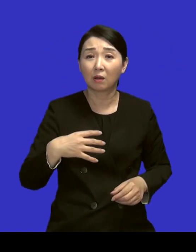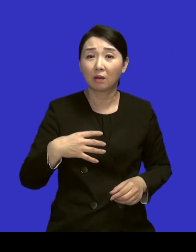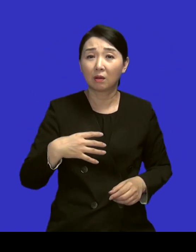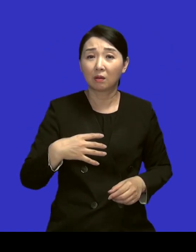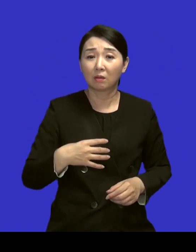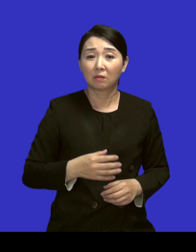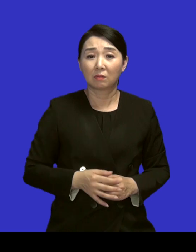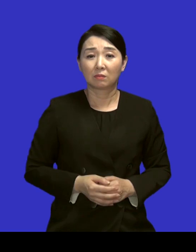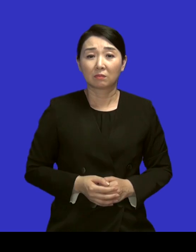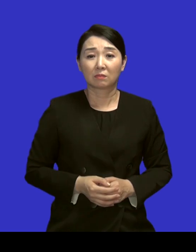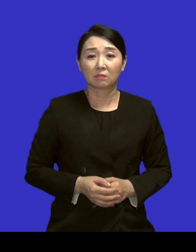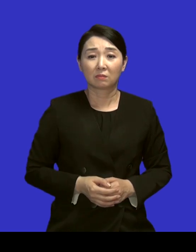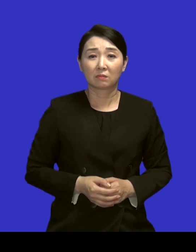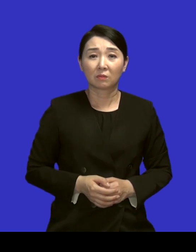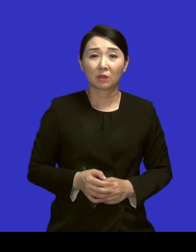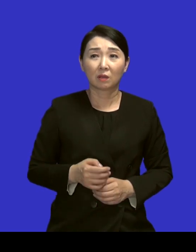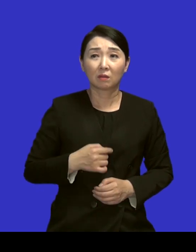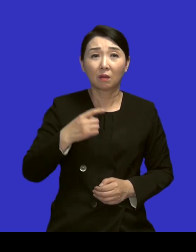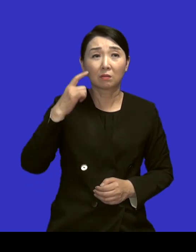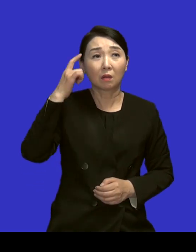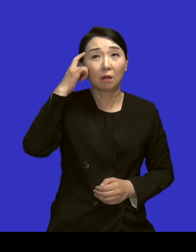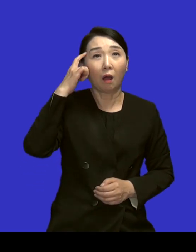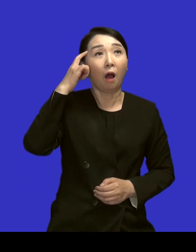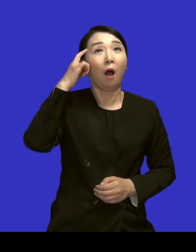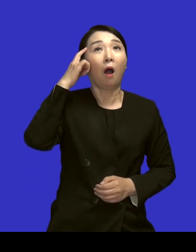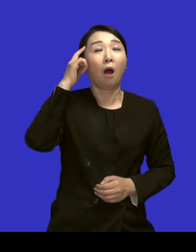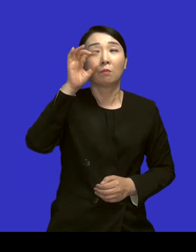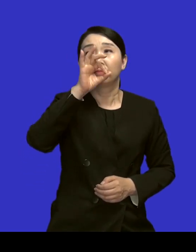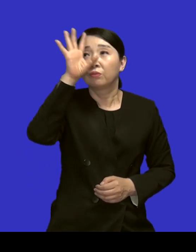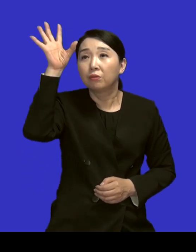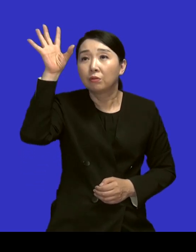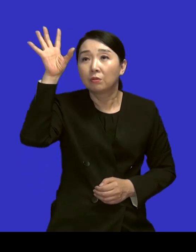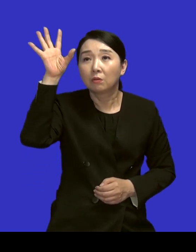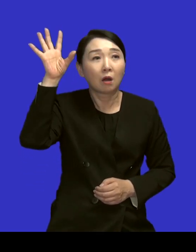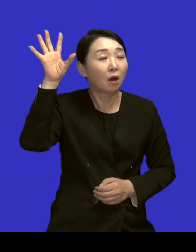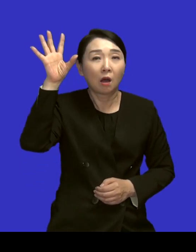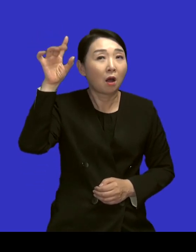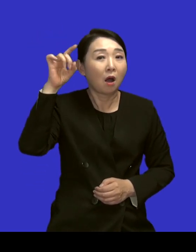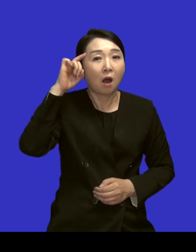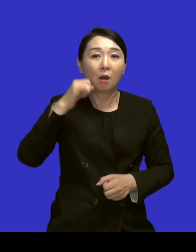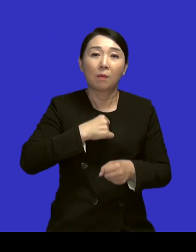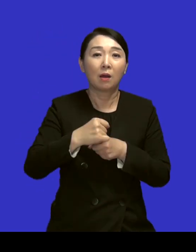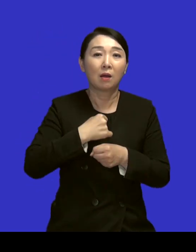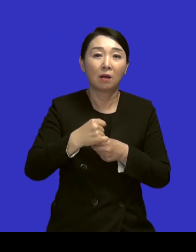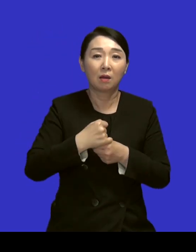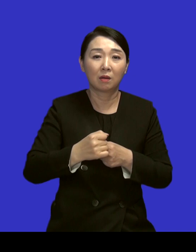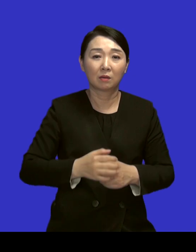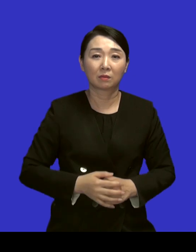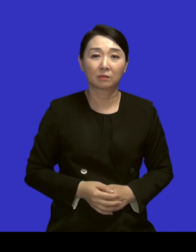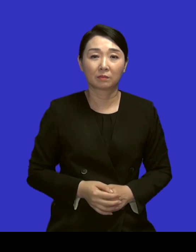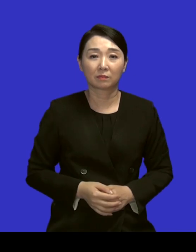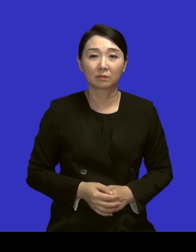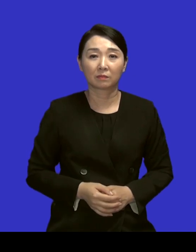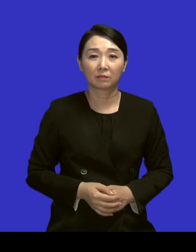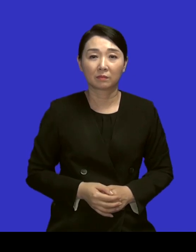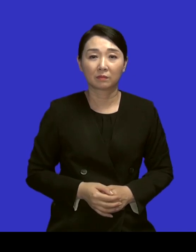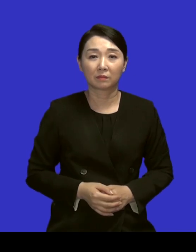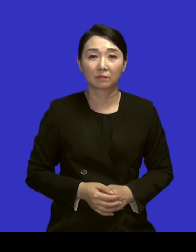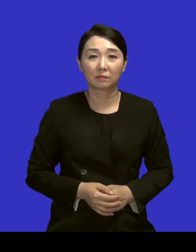제가 멘탈이 깨진다라고 하잖아요. 그죠? 정신을 못 잡겠더라고요. 그럼요. 그래서